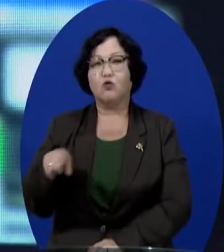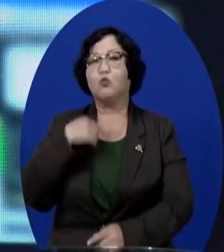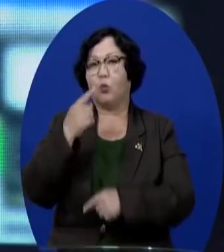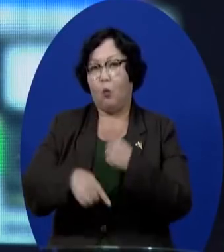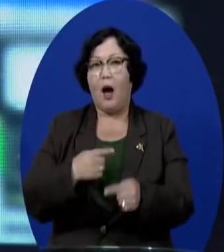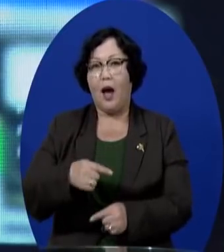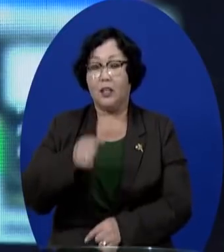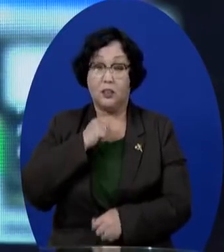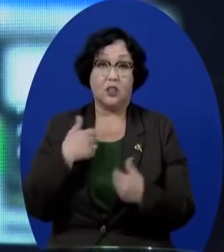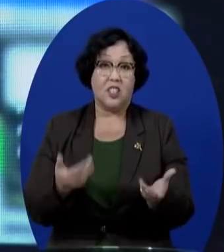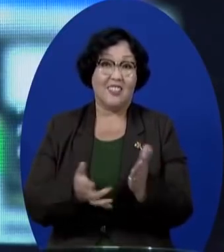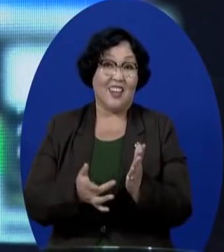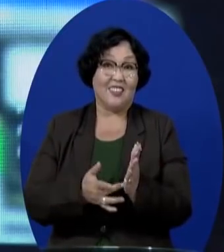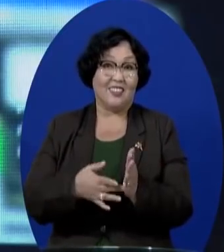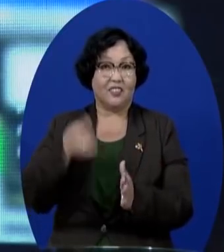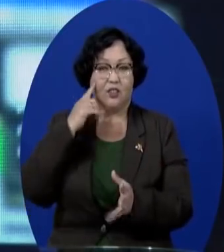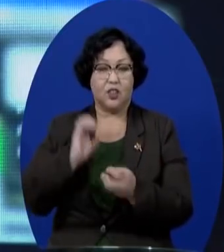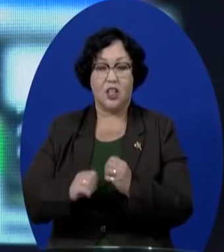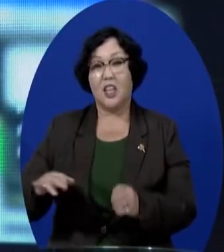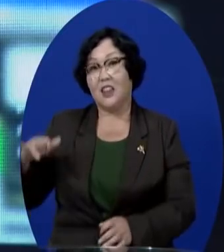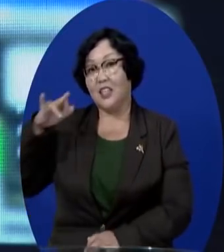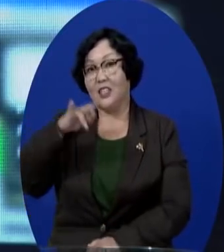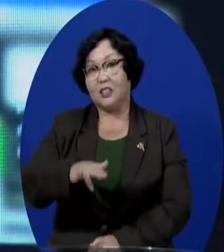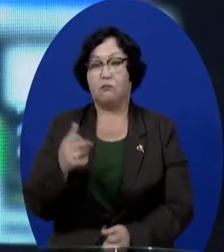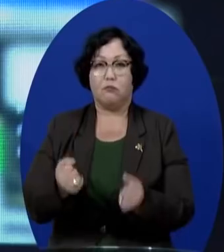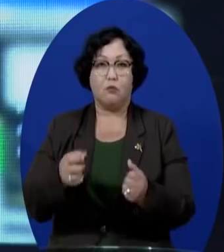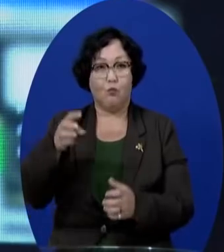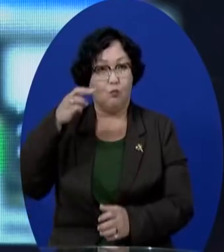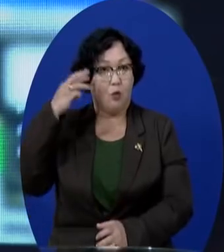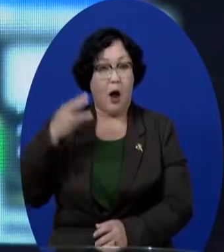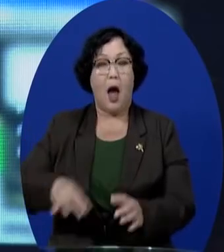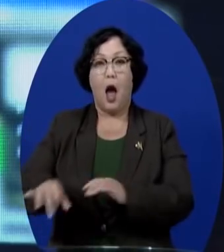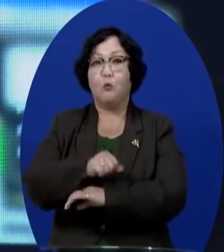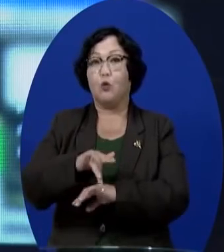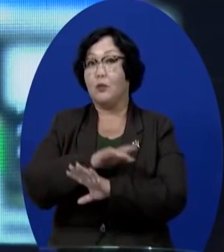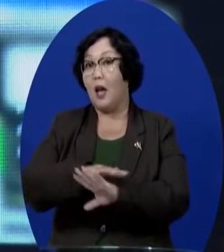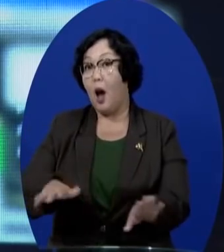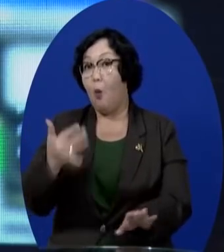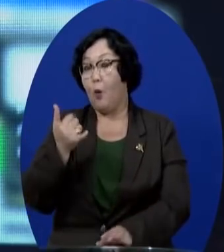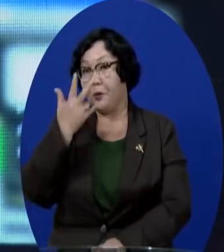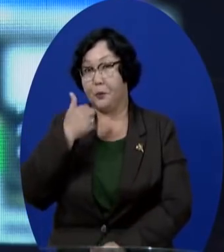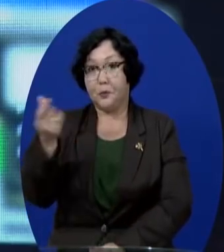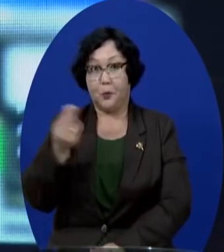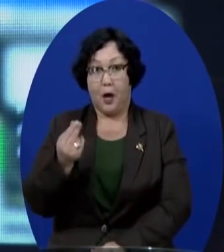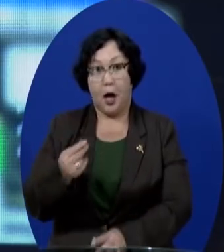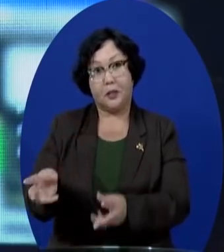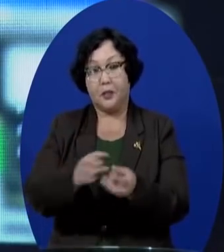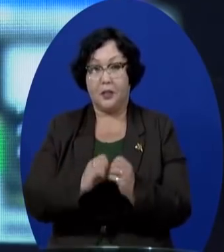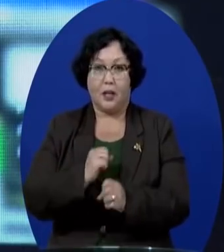сурулж ирсэн юм а. Техник сэтгэлгээтэй нисгэгч болох мөрөөдөлтөд залуу аймгийнхаа төв талбайг уран зургаар тохижуулах ажлыг эхлүүлээд